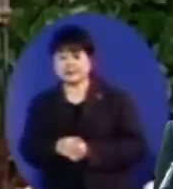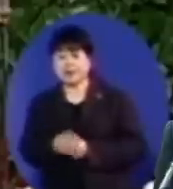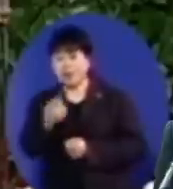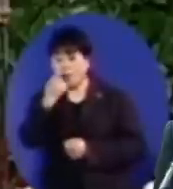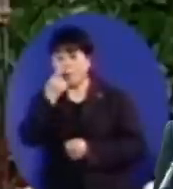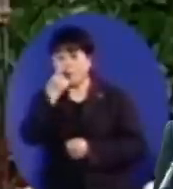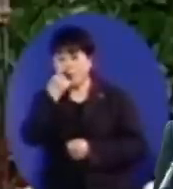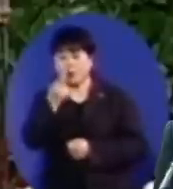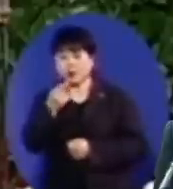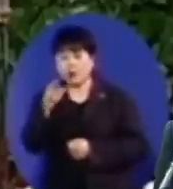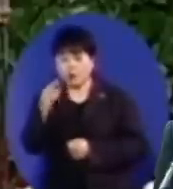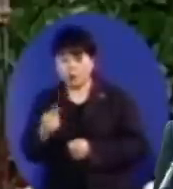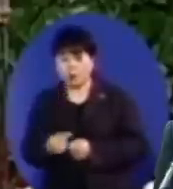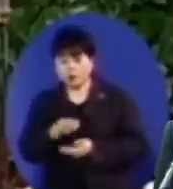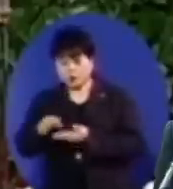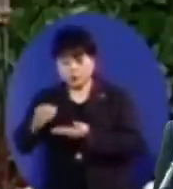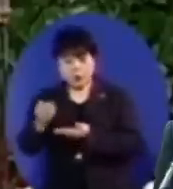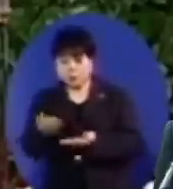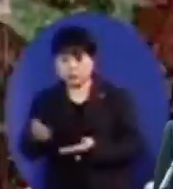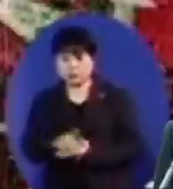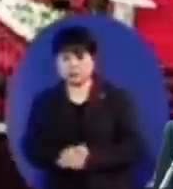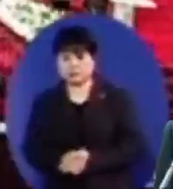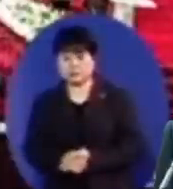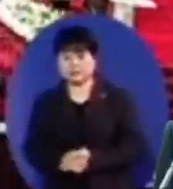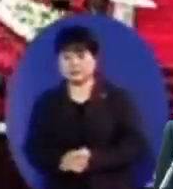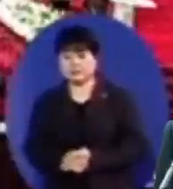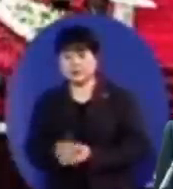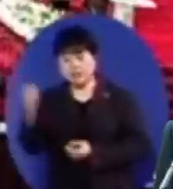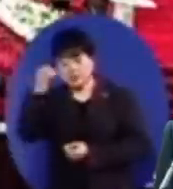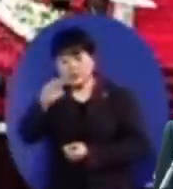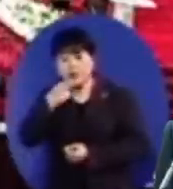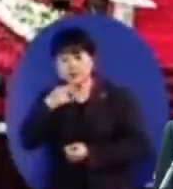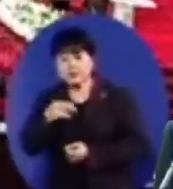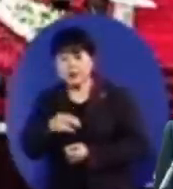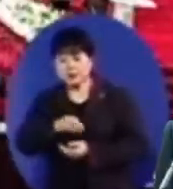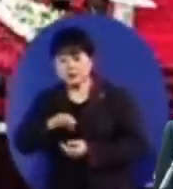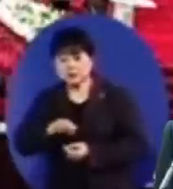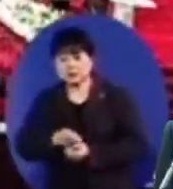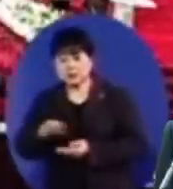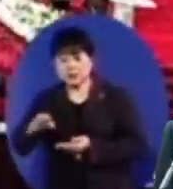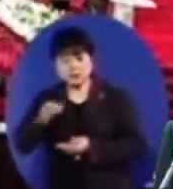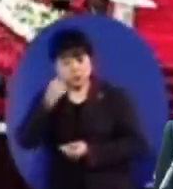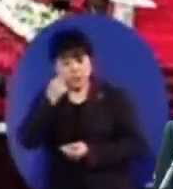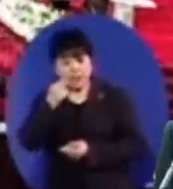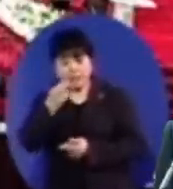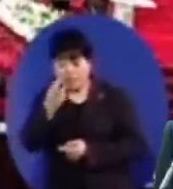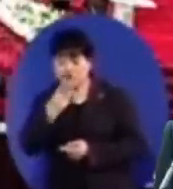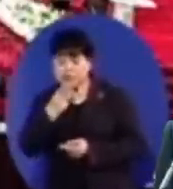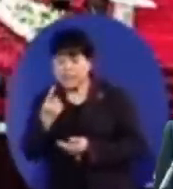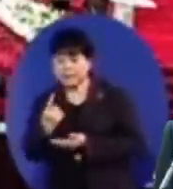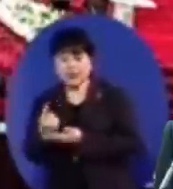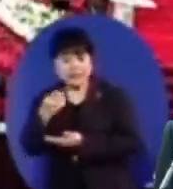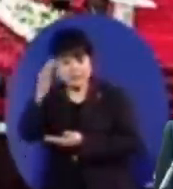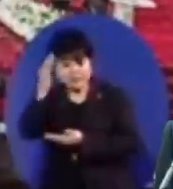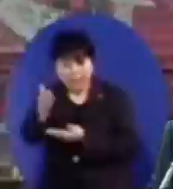배웠어도 쓸데가 없다는 것입니다. 성령 없이는 쓸데가 없다. 그러므로 예루살렘 떠나지 마라.